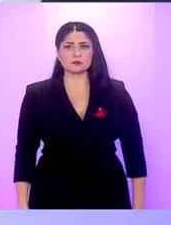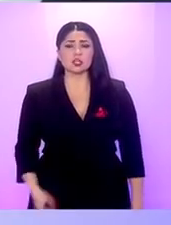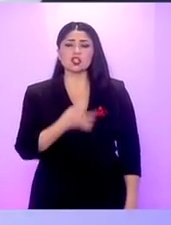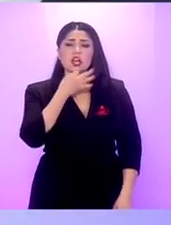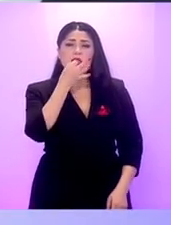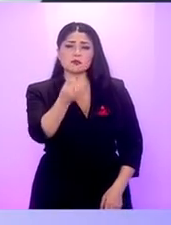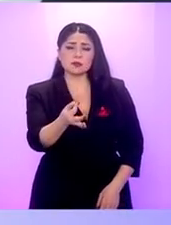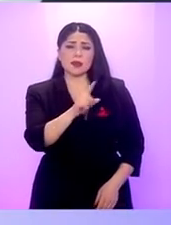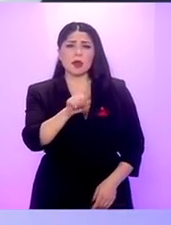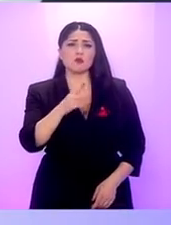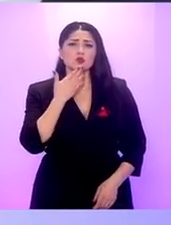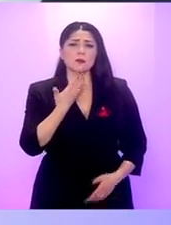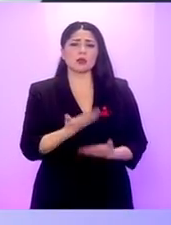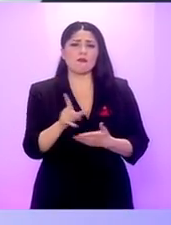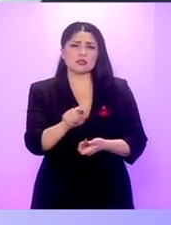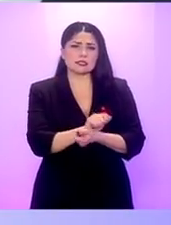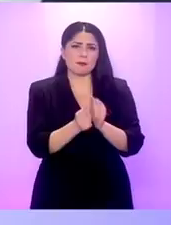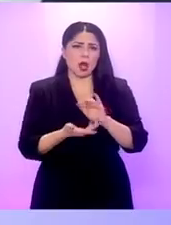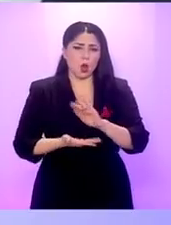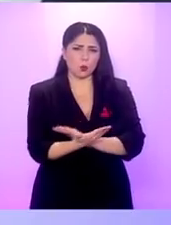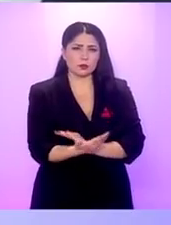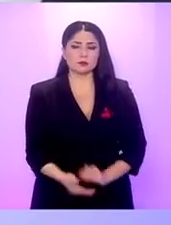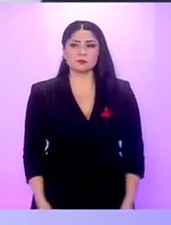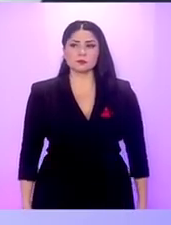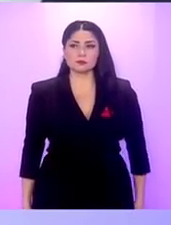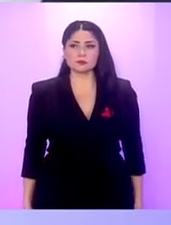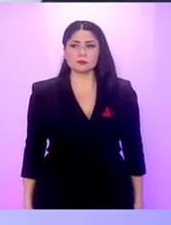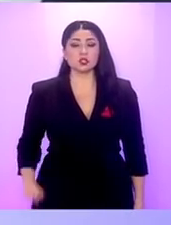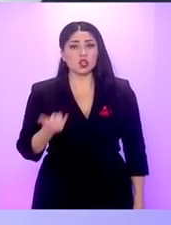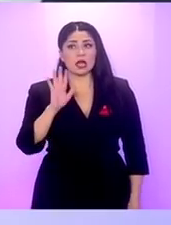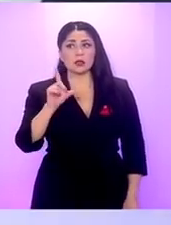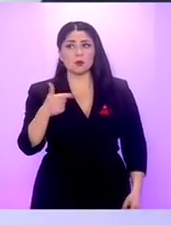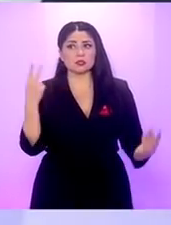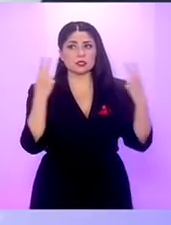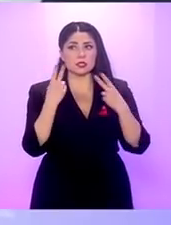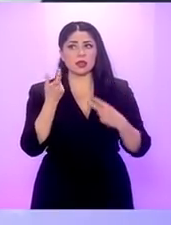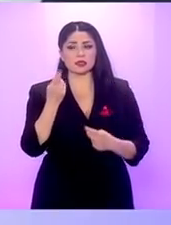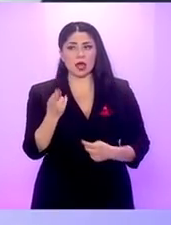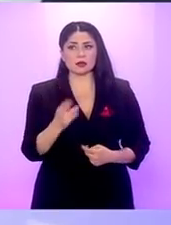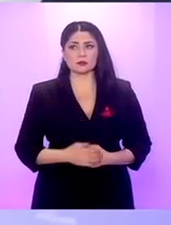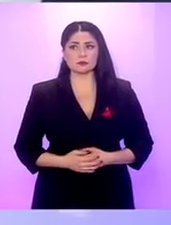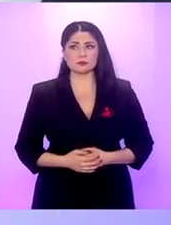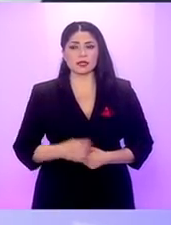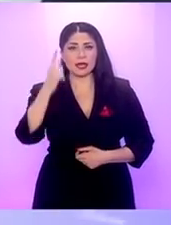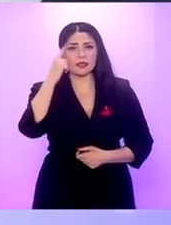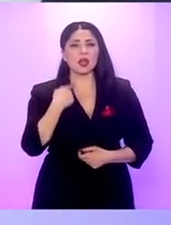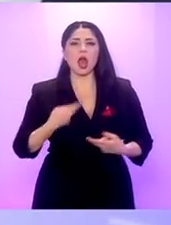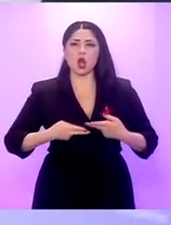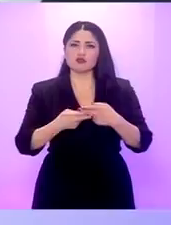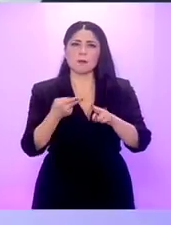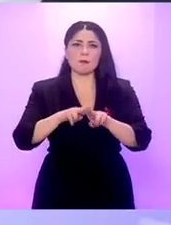exprimă frustrarea că a fost schimbat. Și asta pot să înțeleg. Dar cred că l-ar ajuta mult mai